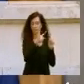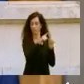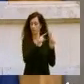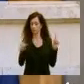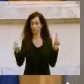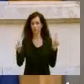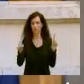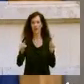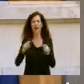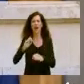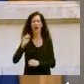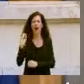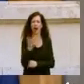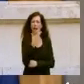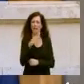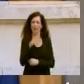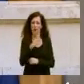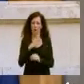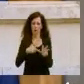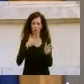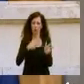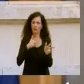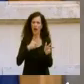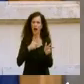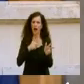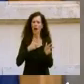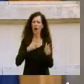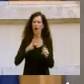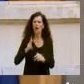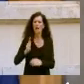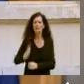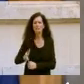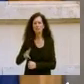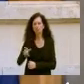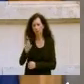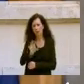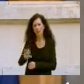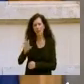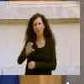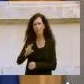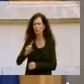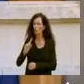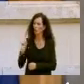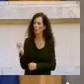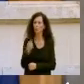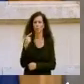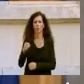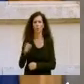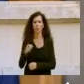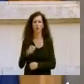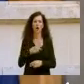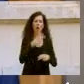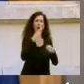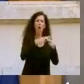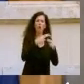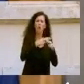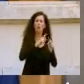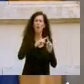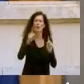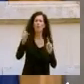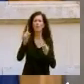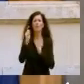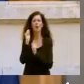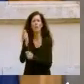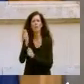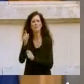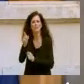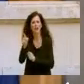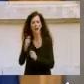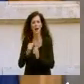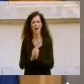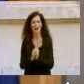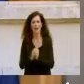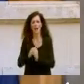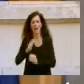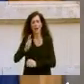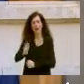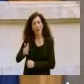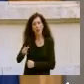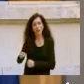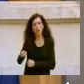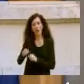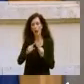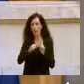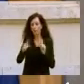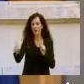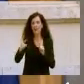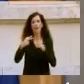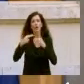in tutta la sicilia dobbiamo realizzare l'alta velocita da roma a pescara da reggio calabria taranto slow